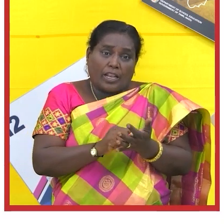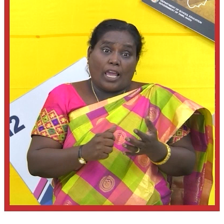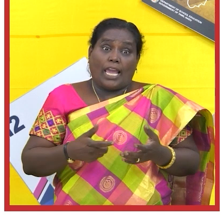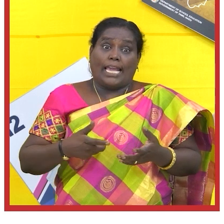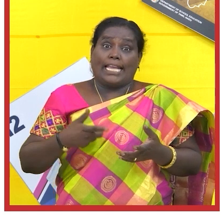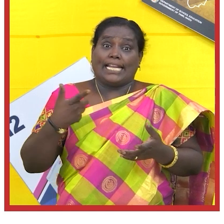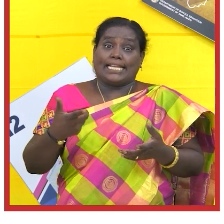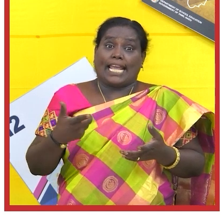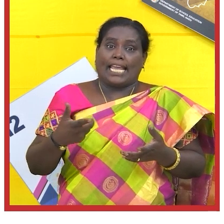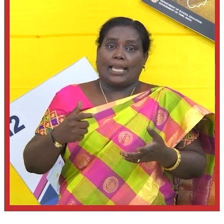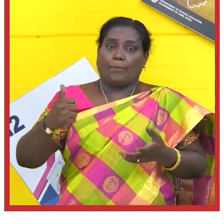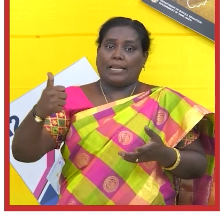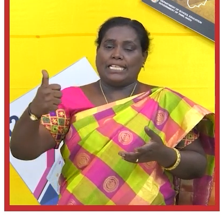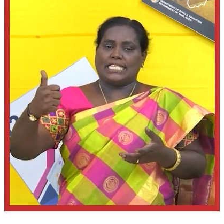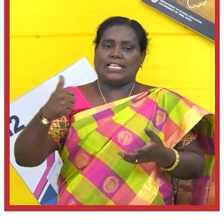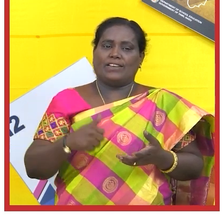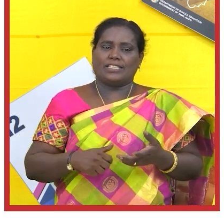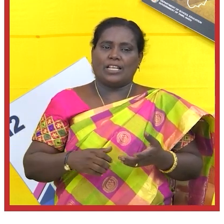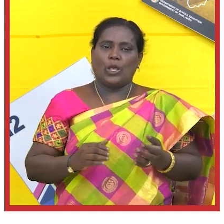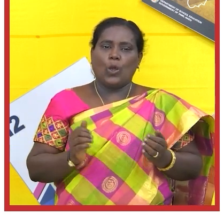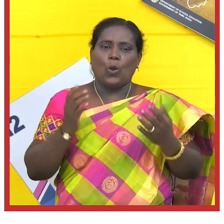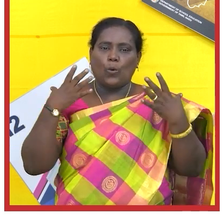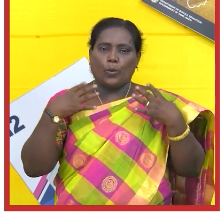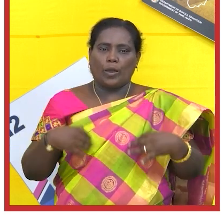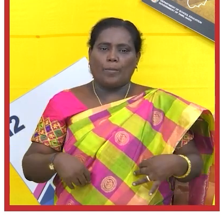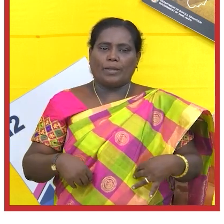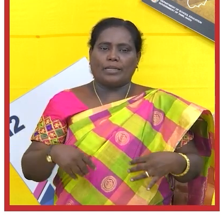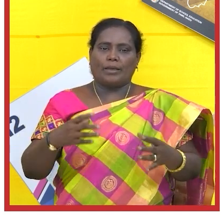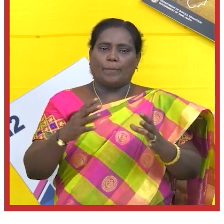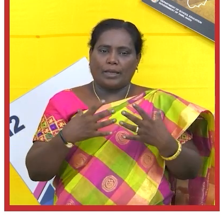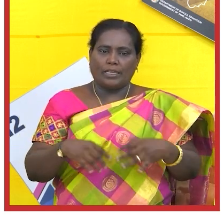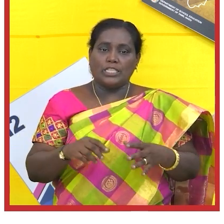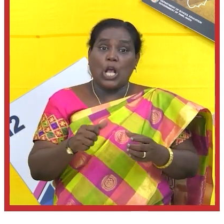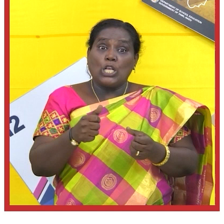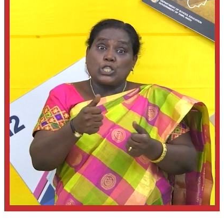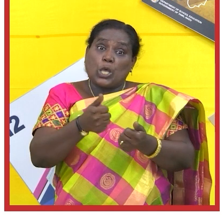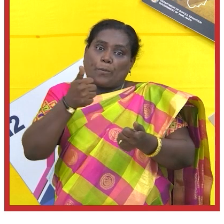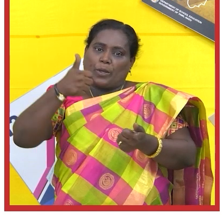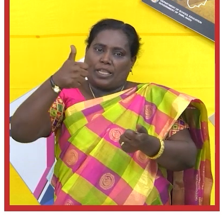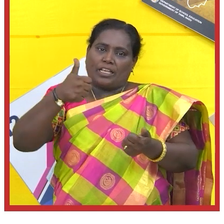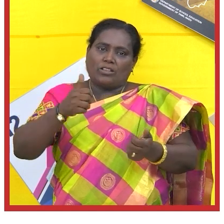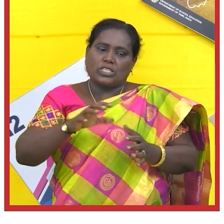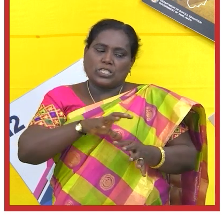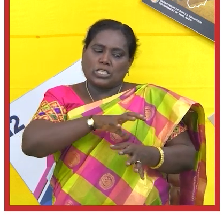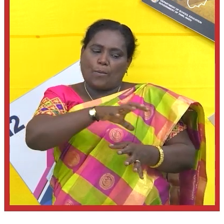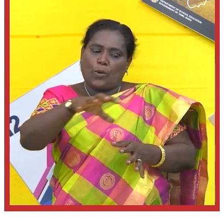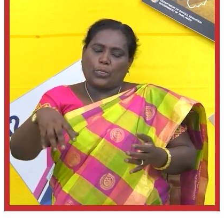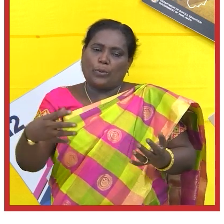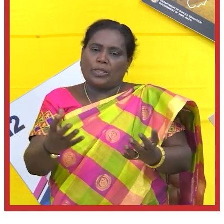சீனிவாசன். ஒடுக்கப்பட்ட மக்கள் சமூக நீதிக்காகவும், ஒடுக்கப்பட்ட மக்களினுடைய